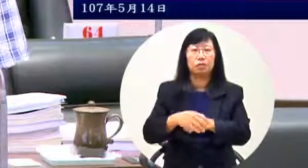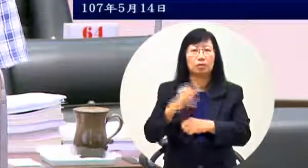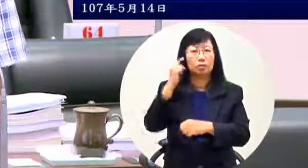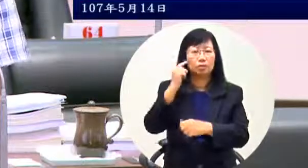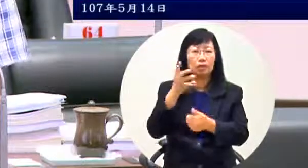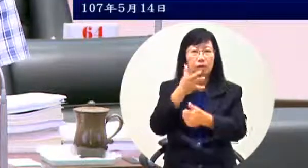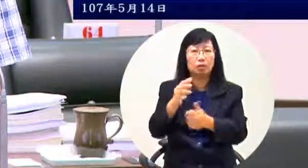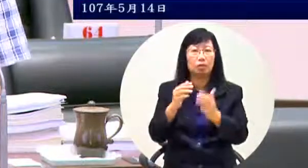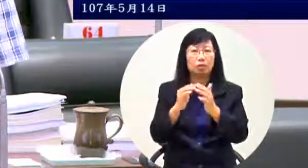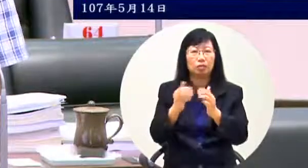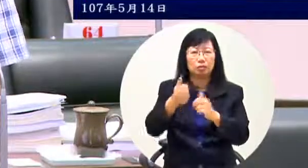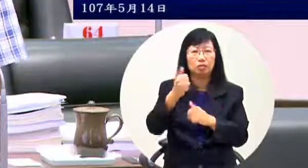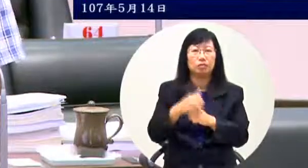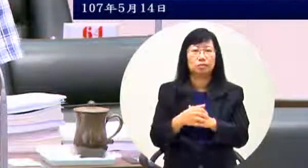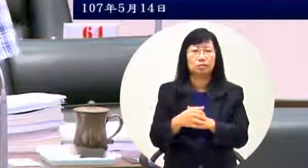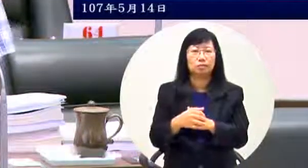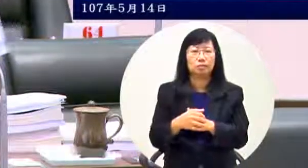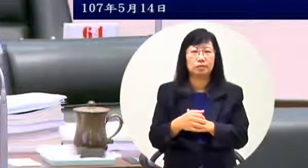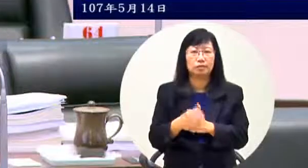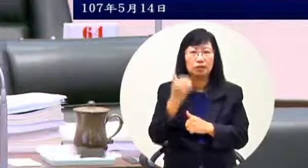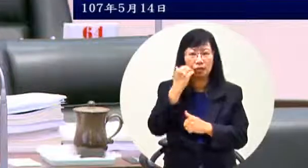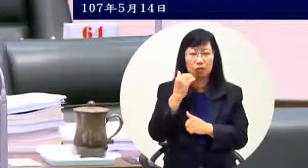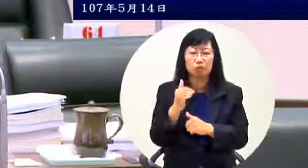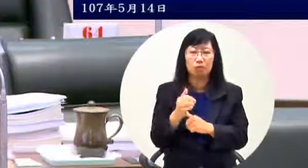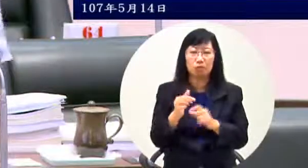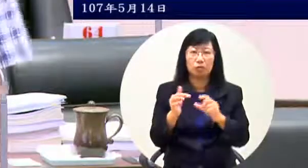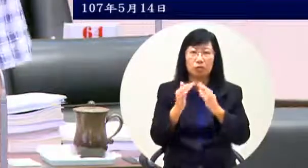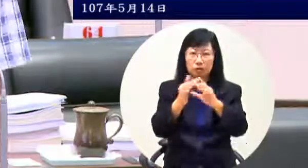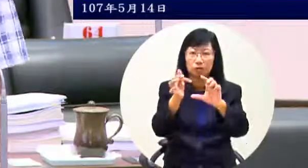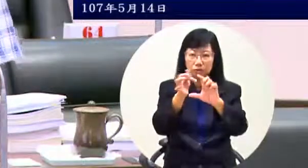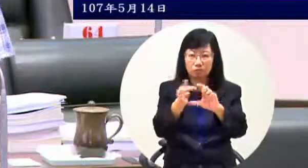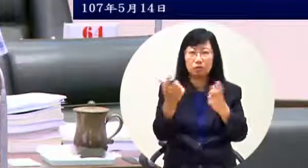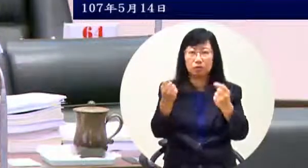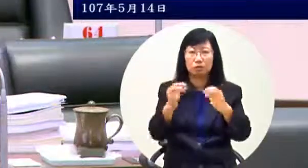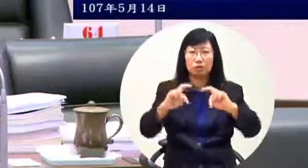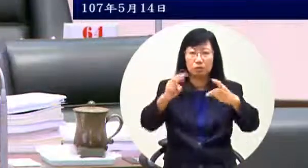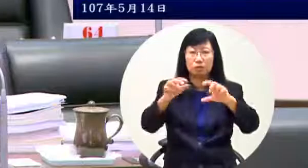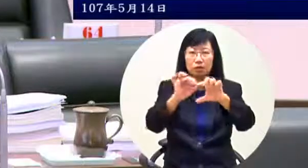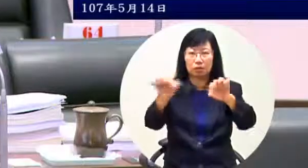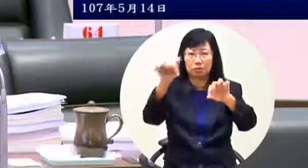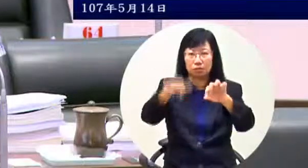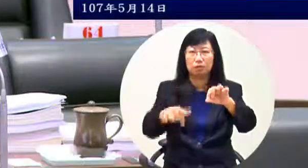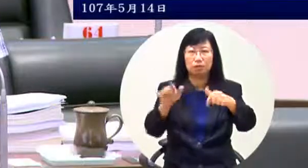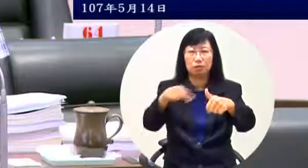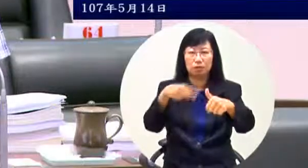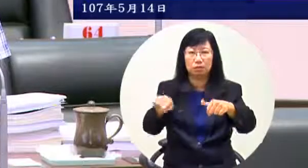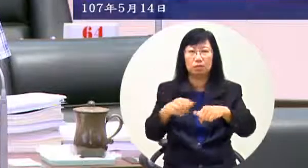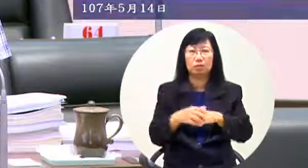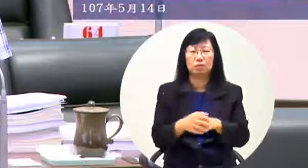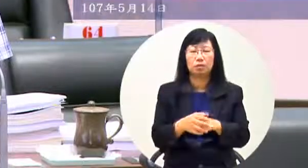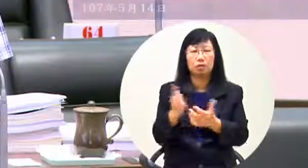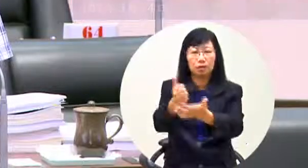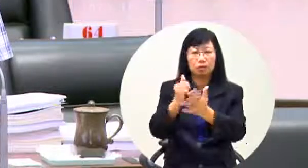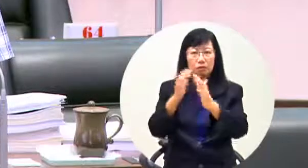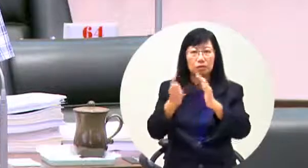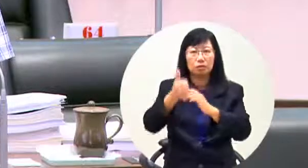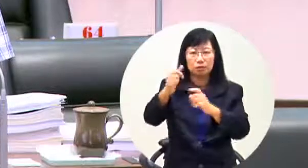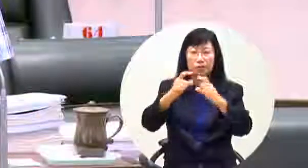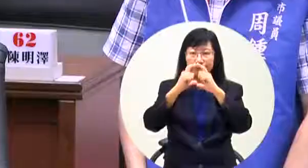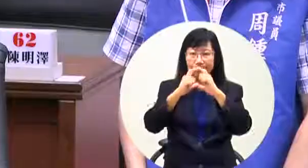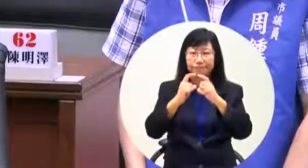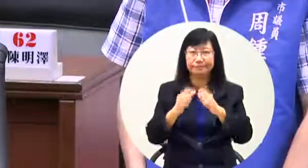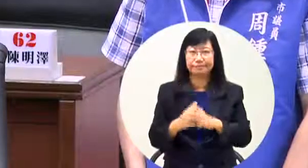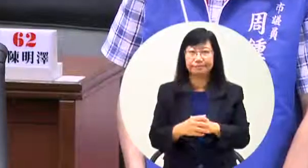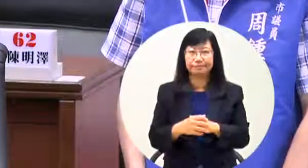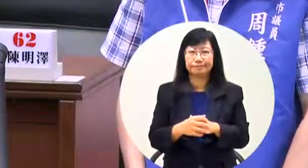市区段还是把它地下化？如何请市长简单答复？ 请市长回答。